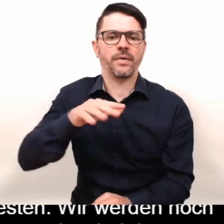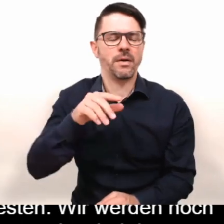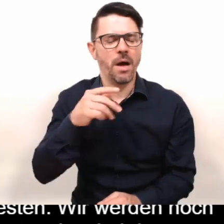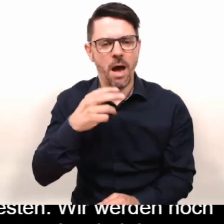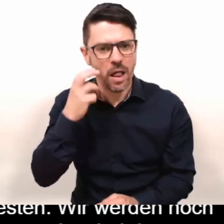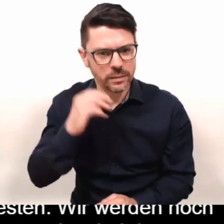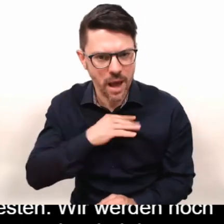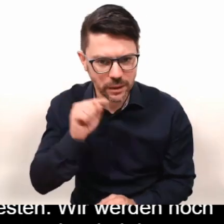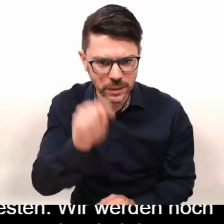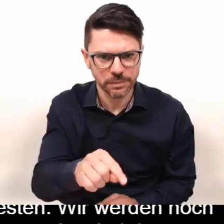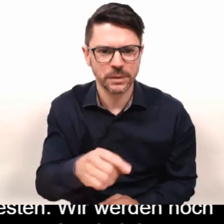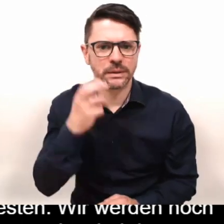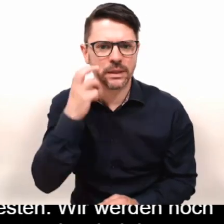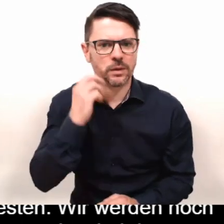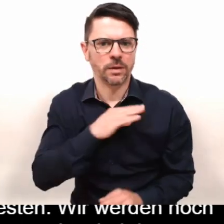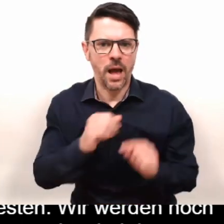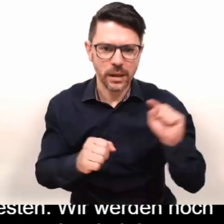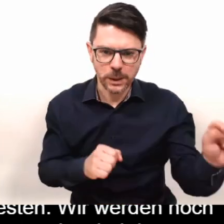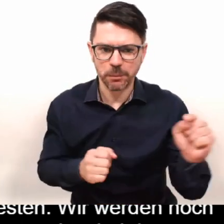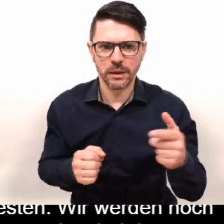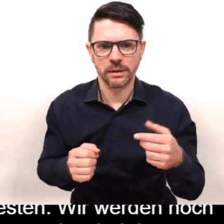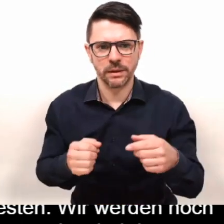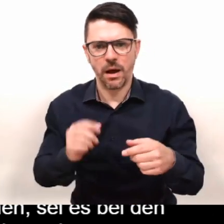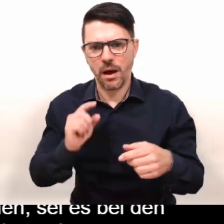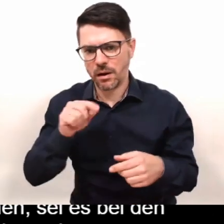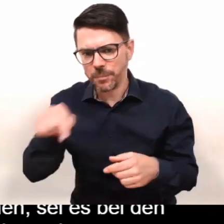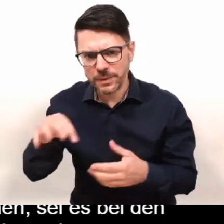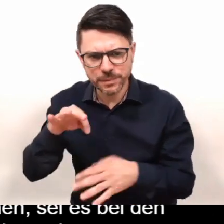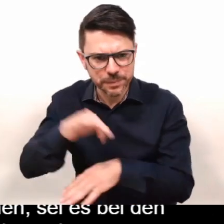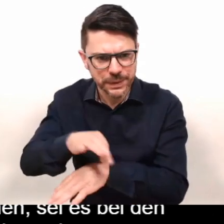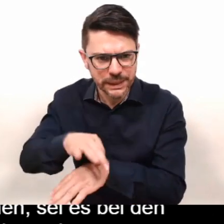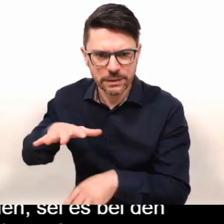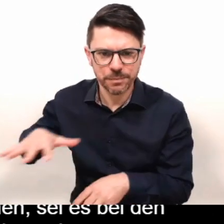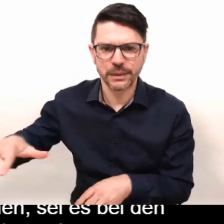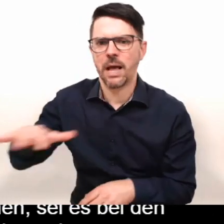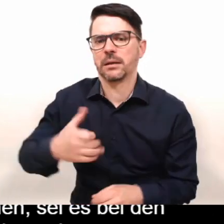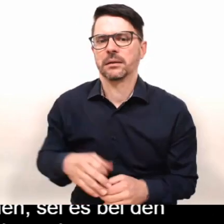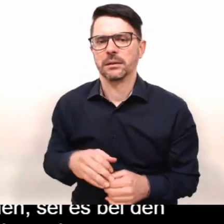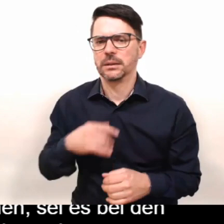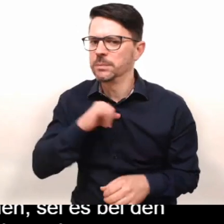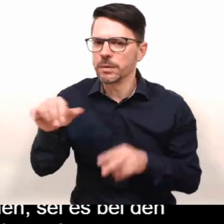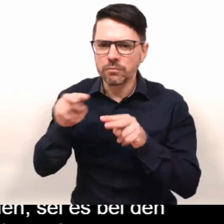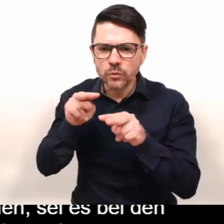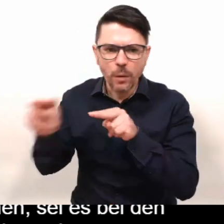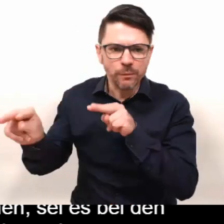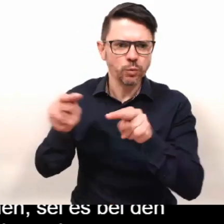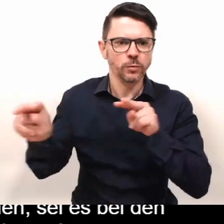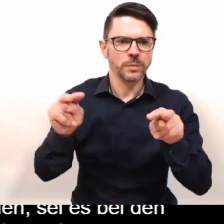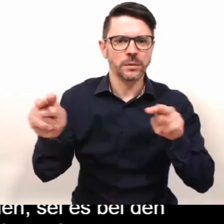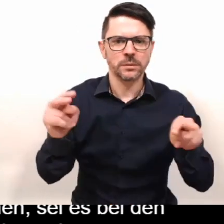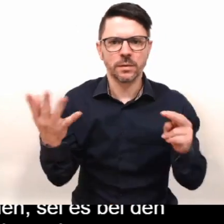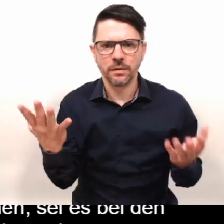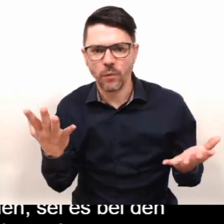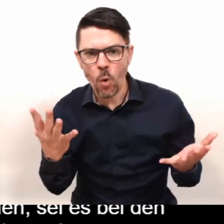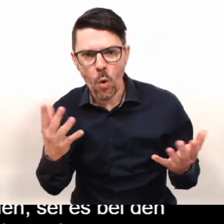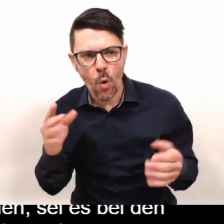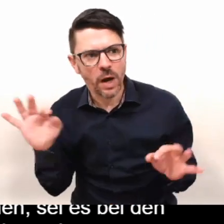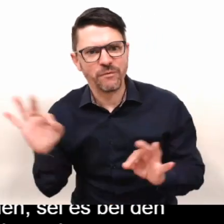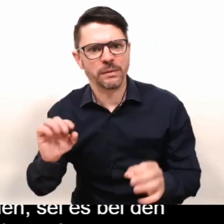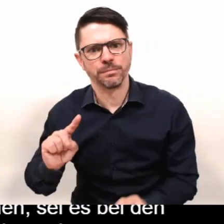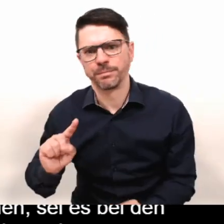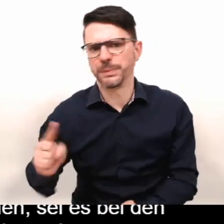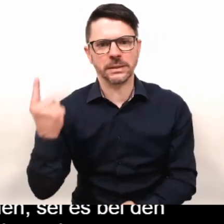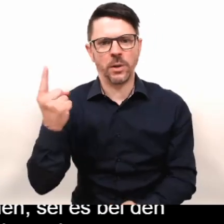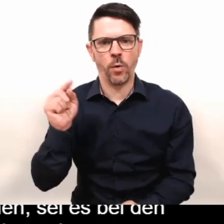besondere Gefährdungen da sind. Und die sind da, wo ich eben nahe am Menschen arbeite und eben nicht ständig eine Möglichkeit habe, das zu vermeiden.